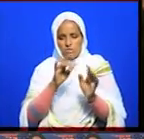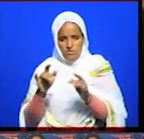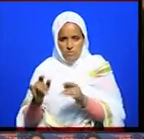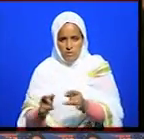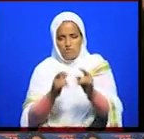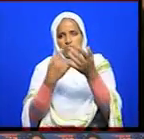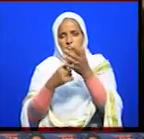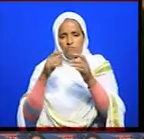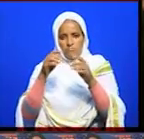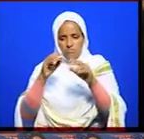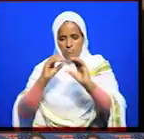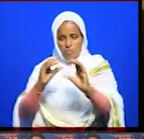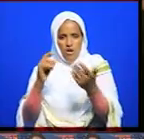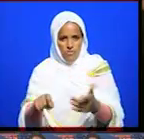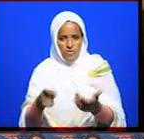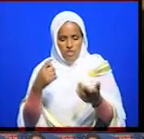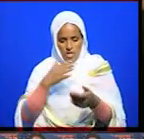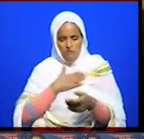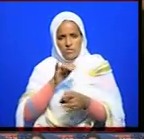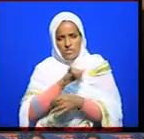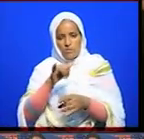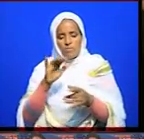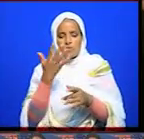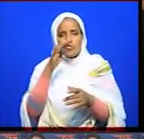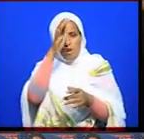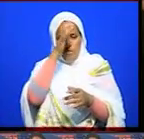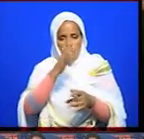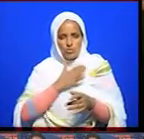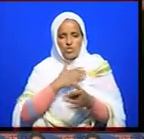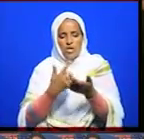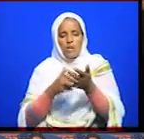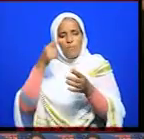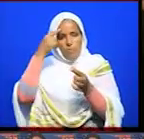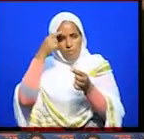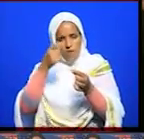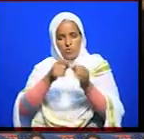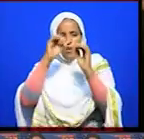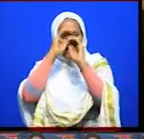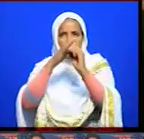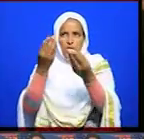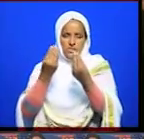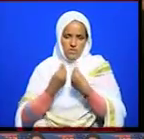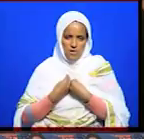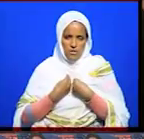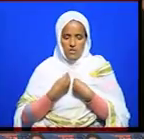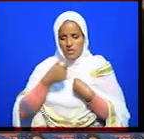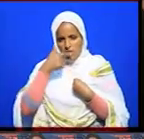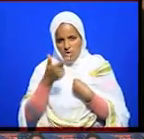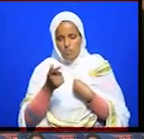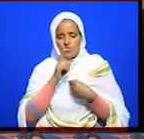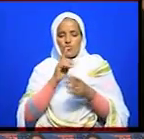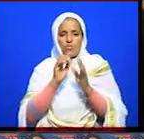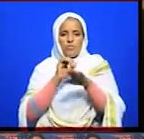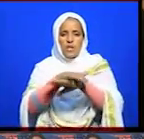እጅግ የጎላ መሆን እንዳለበት አስባለሁ። ለኔም ለመሰል አባቶችም ይሄን ማስተዋል